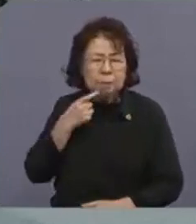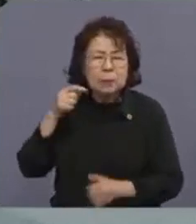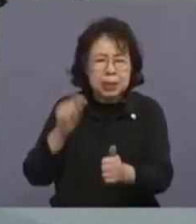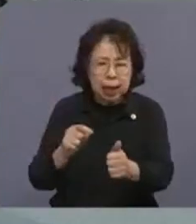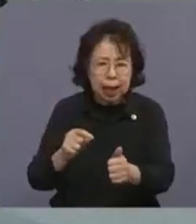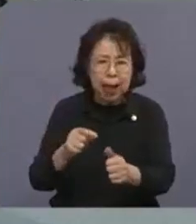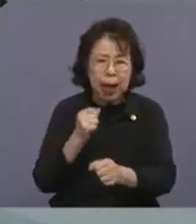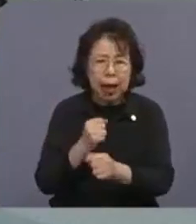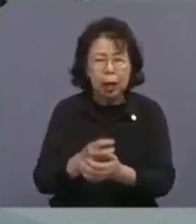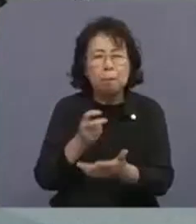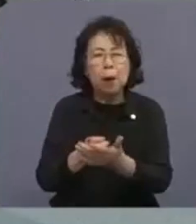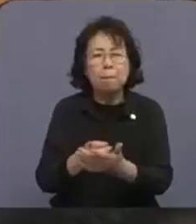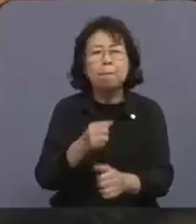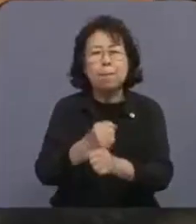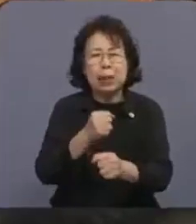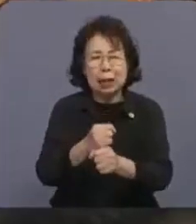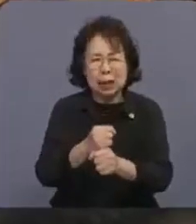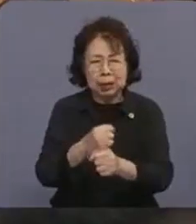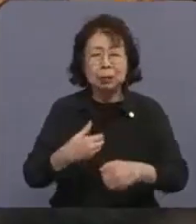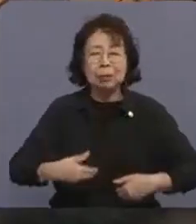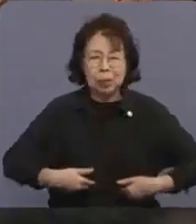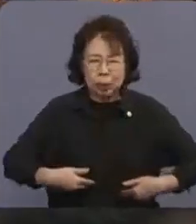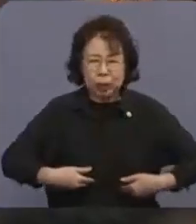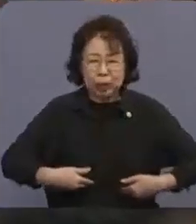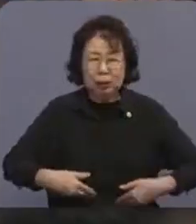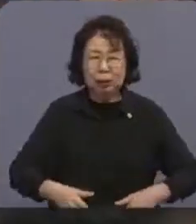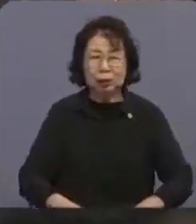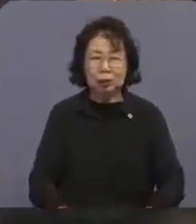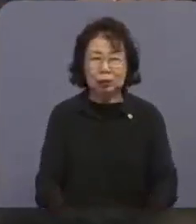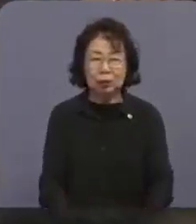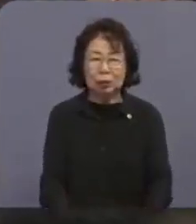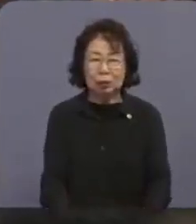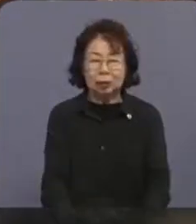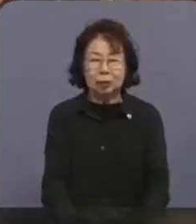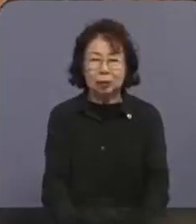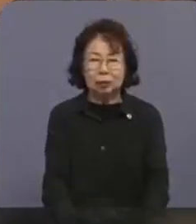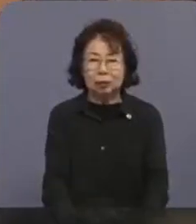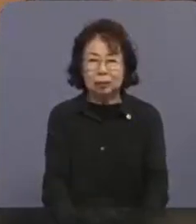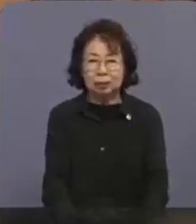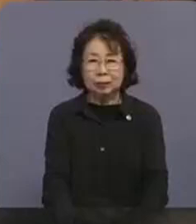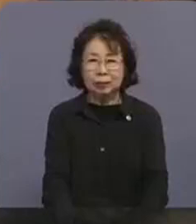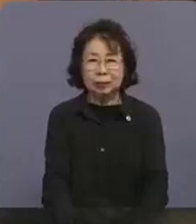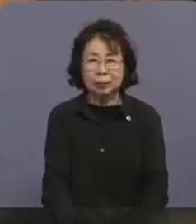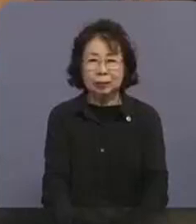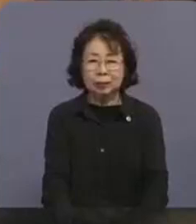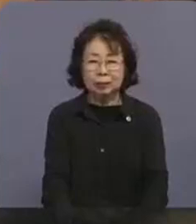하는 제도를 마련해야 한다는 지적이 나옵니다 KBS 뉴스